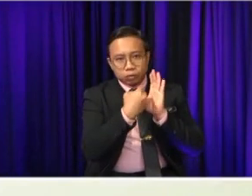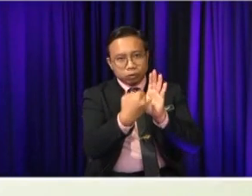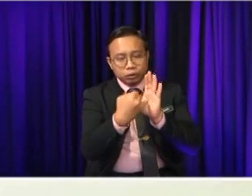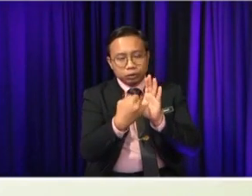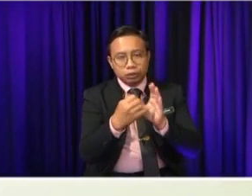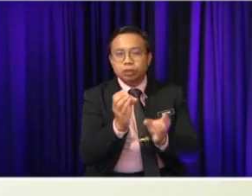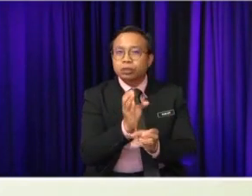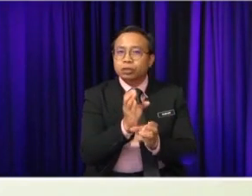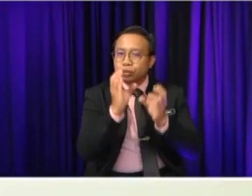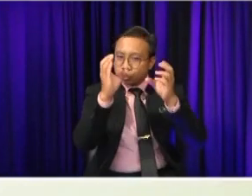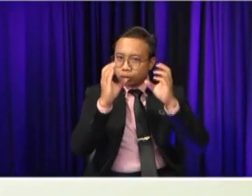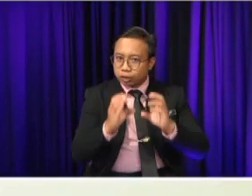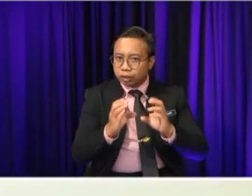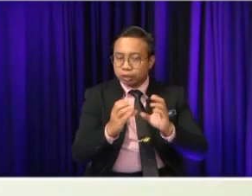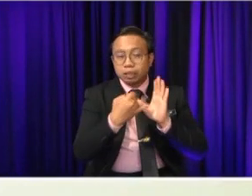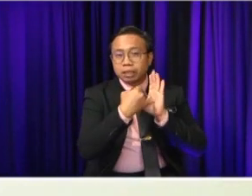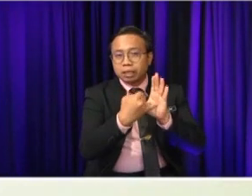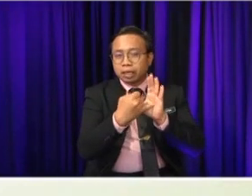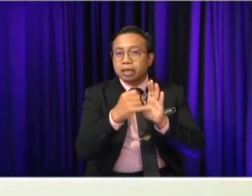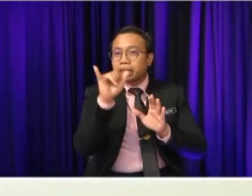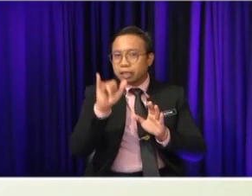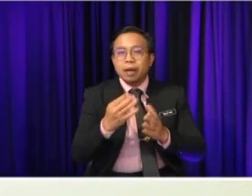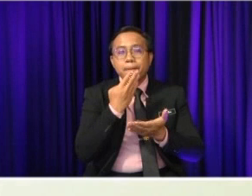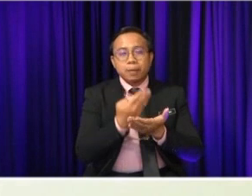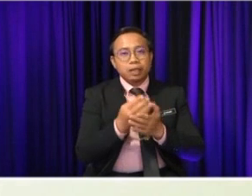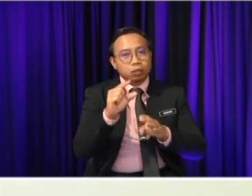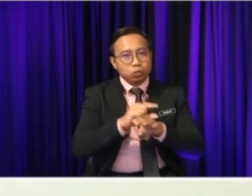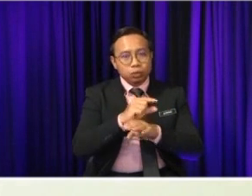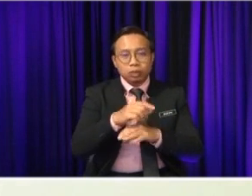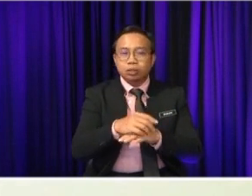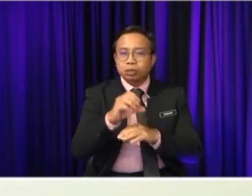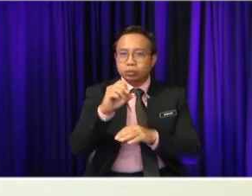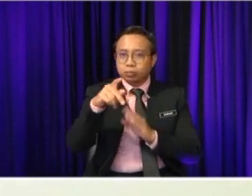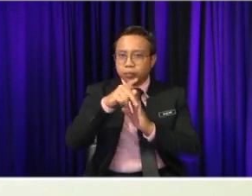ciri piklainan yang baik menggunakan perisian Oke